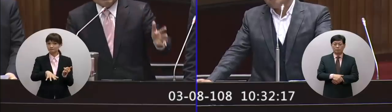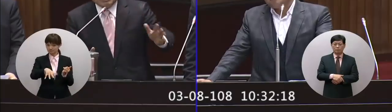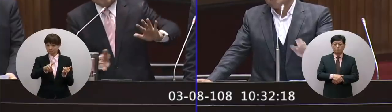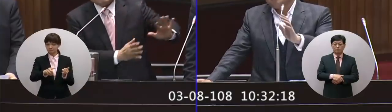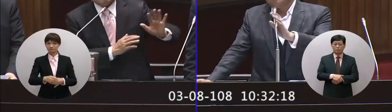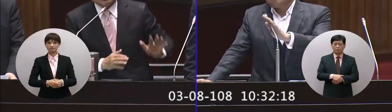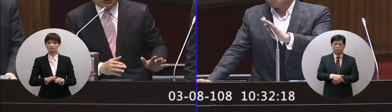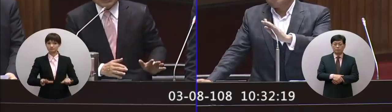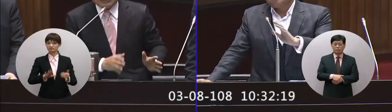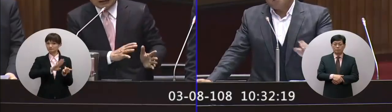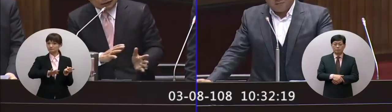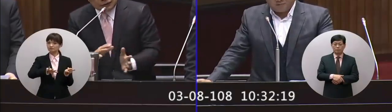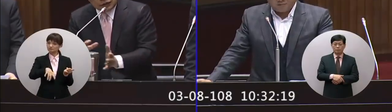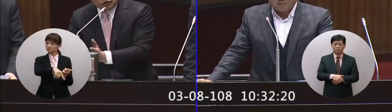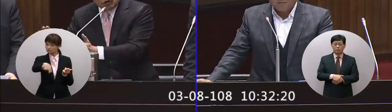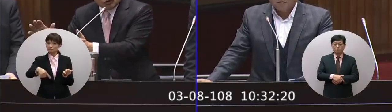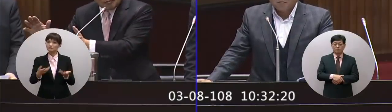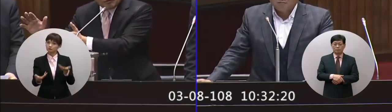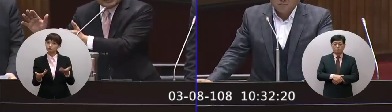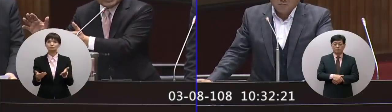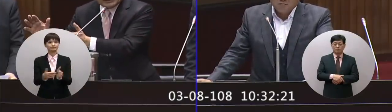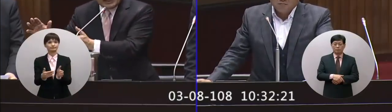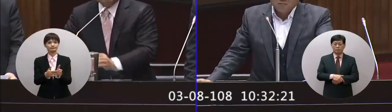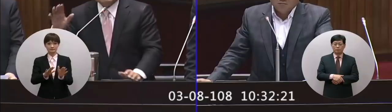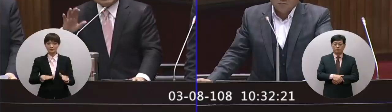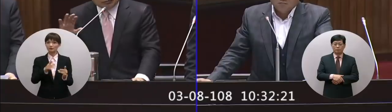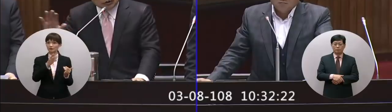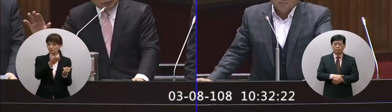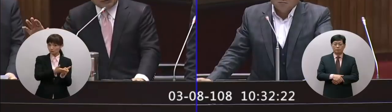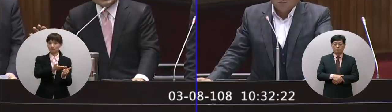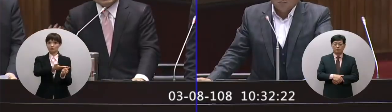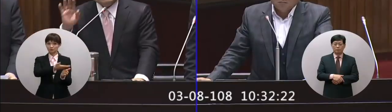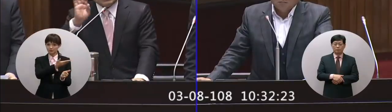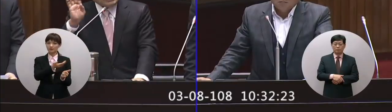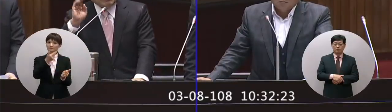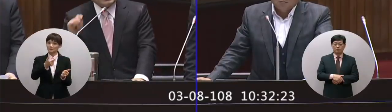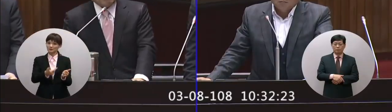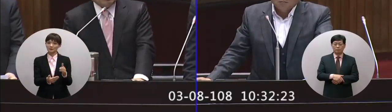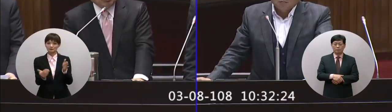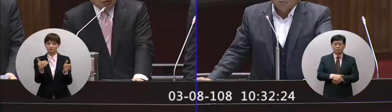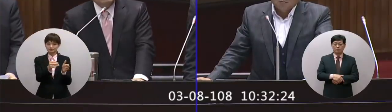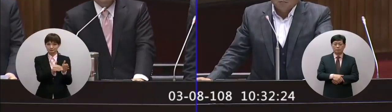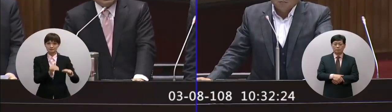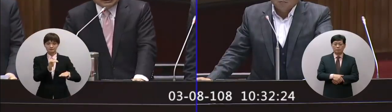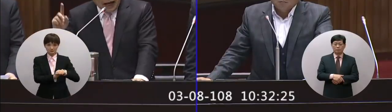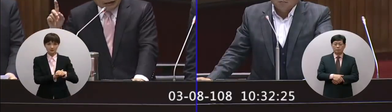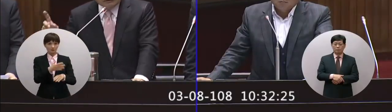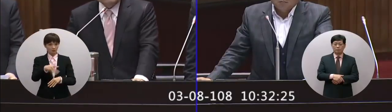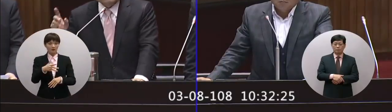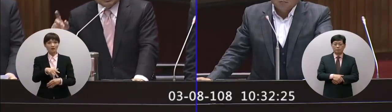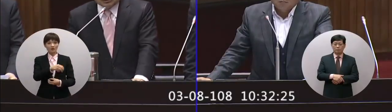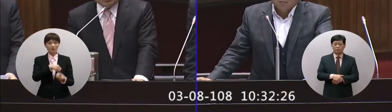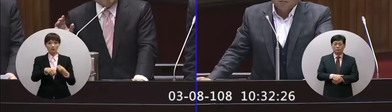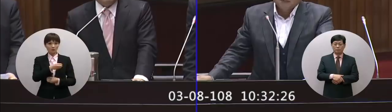知道，即马南部差不多好啊啦，这一直中北部一直咧起来，差不多得要完成，这袂使互伊无，所以